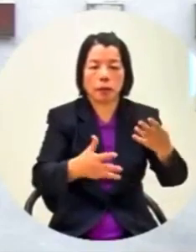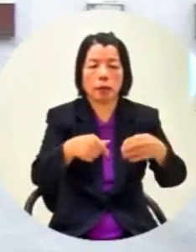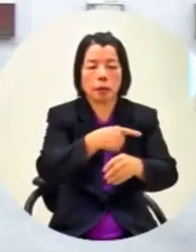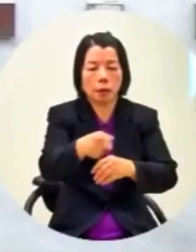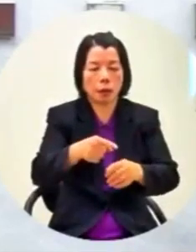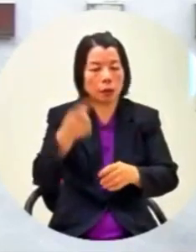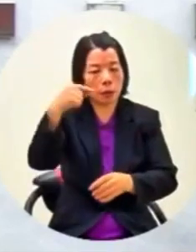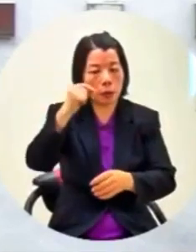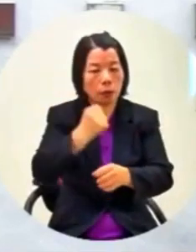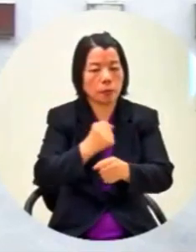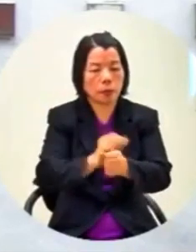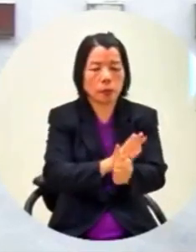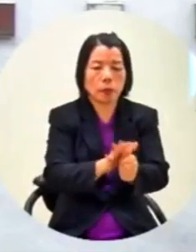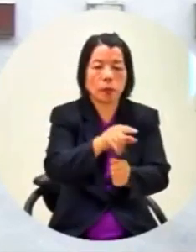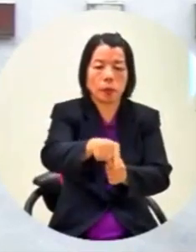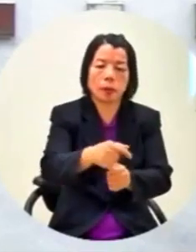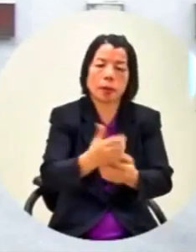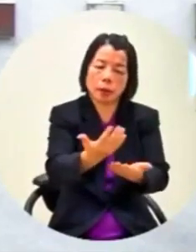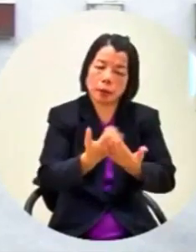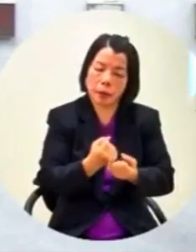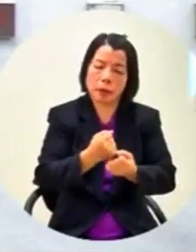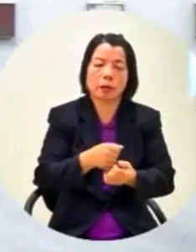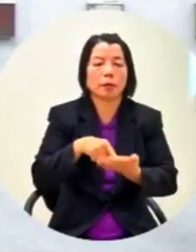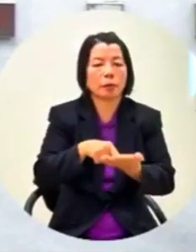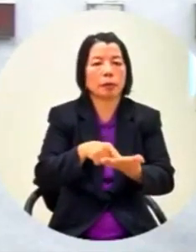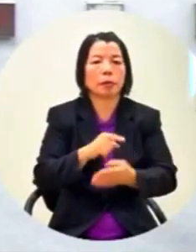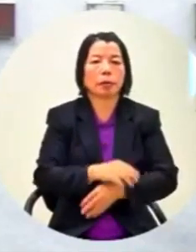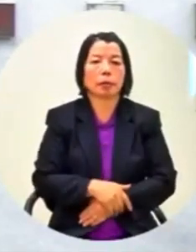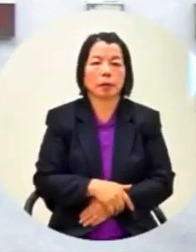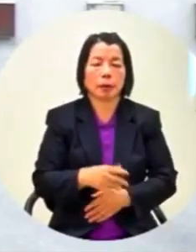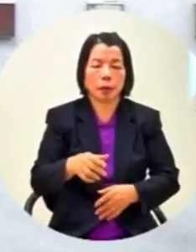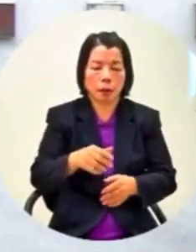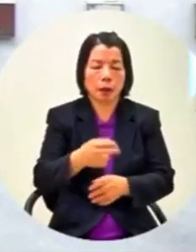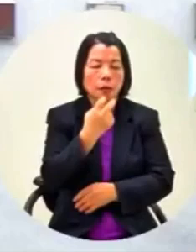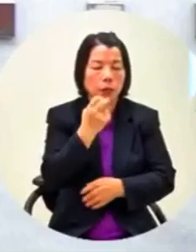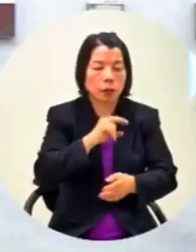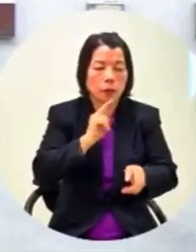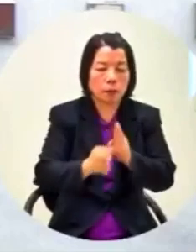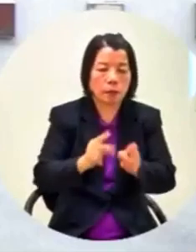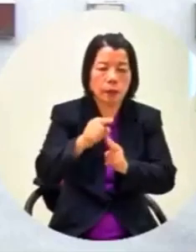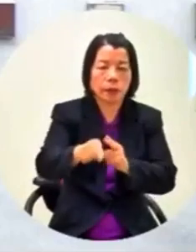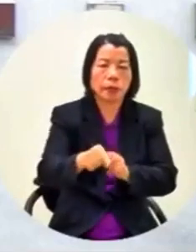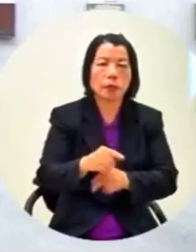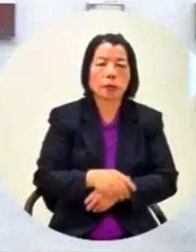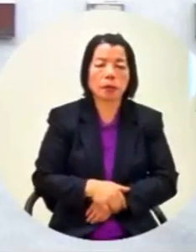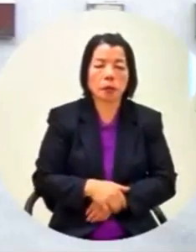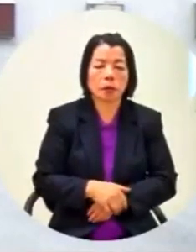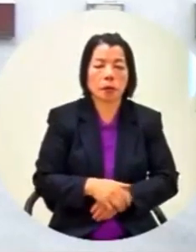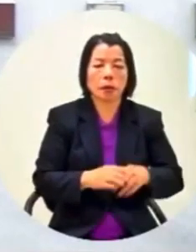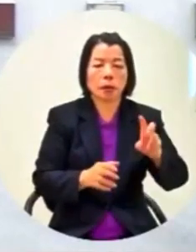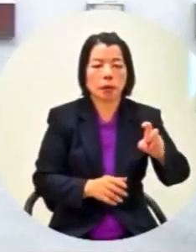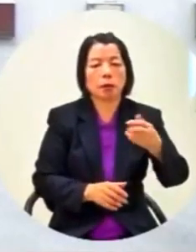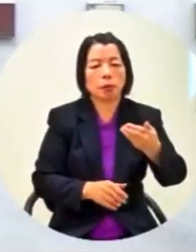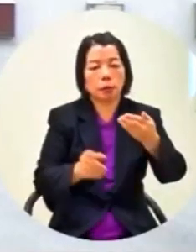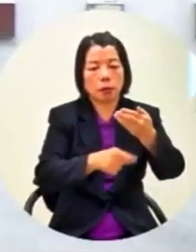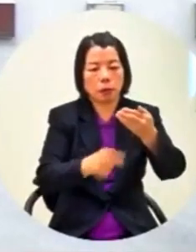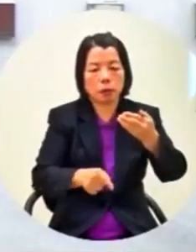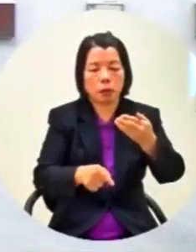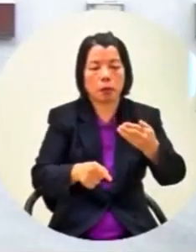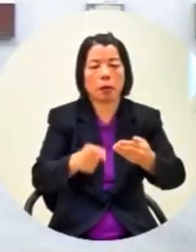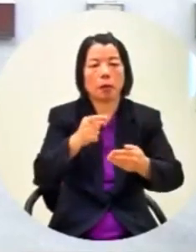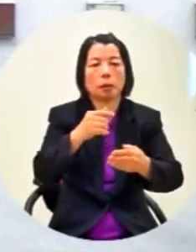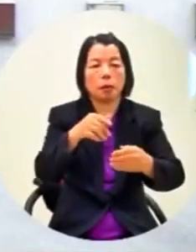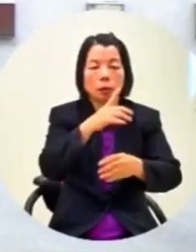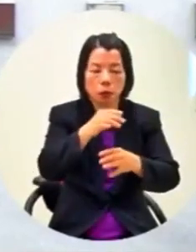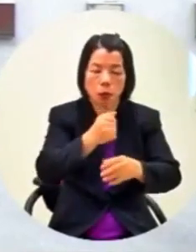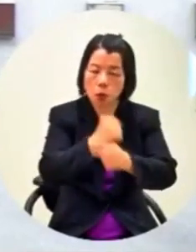报名。另外中央部会派驻地方单位合计有79个防疫的职缺，针